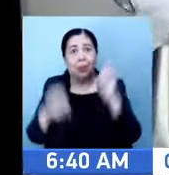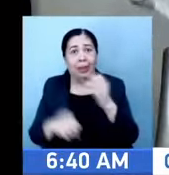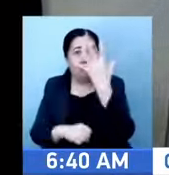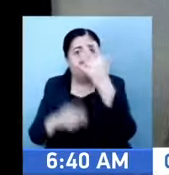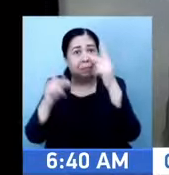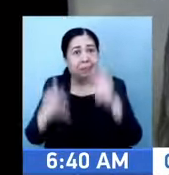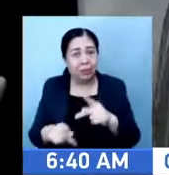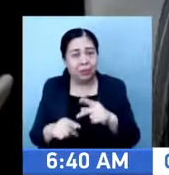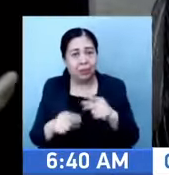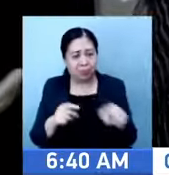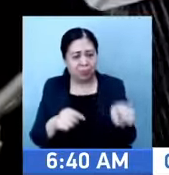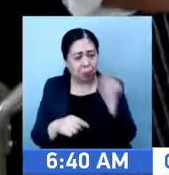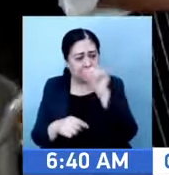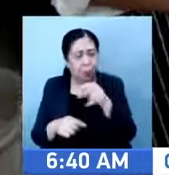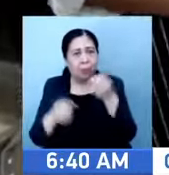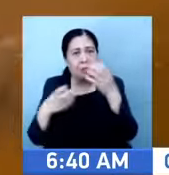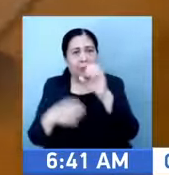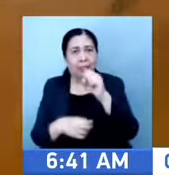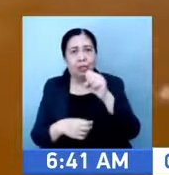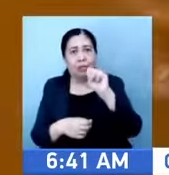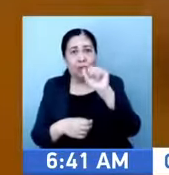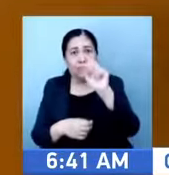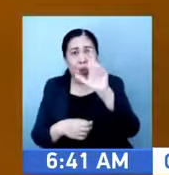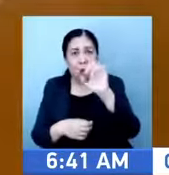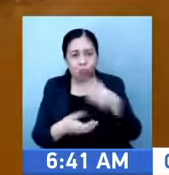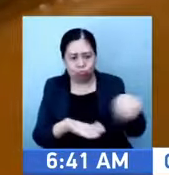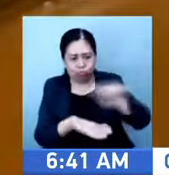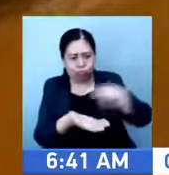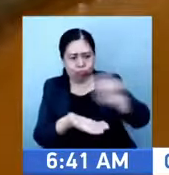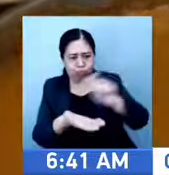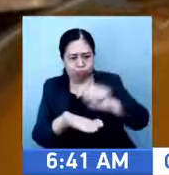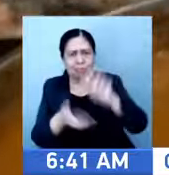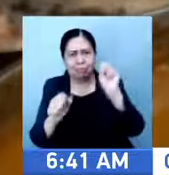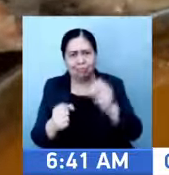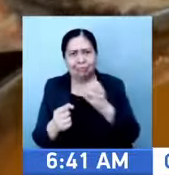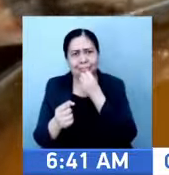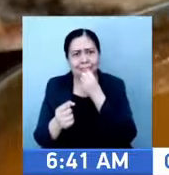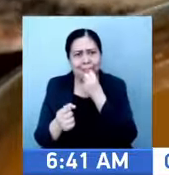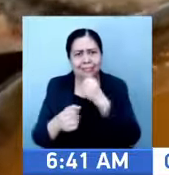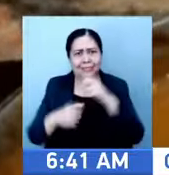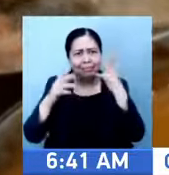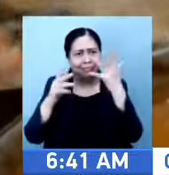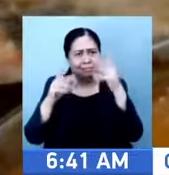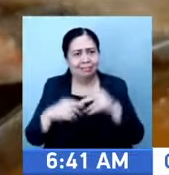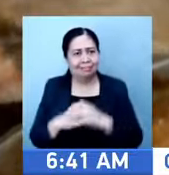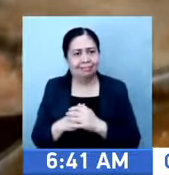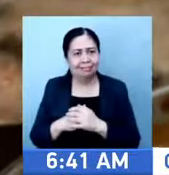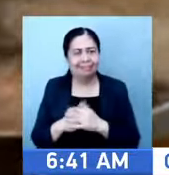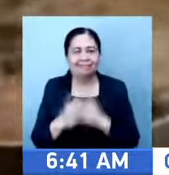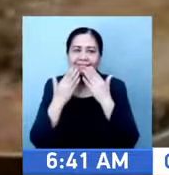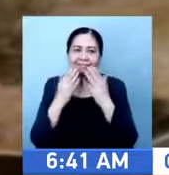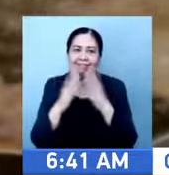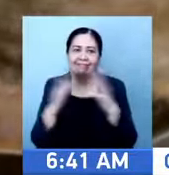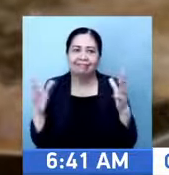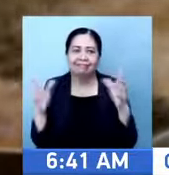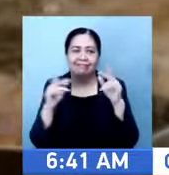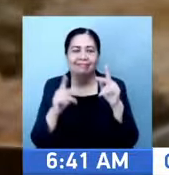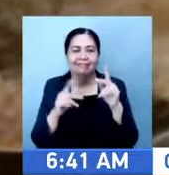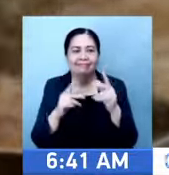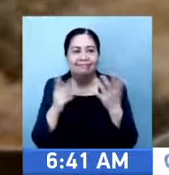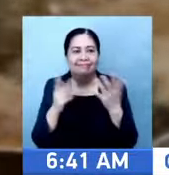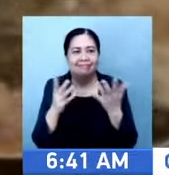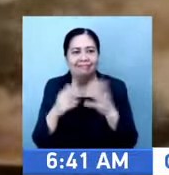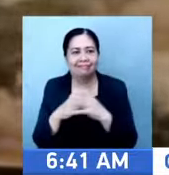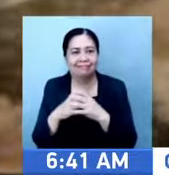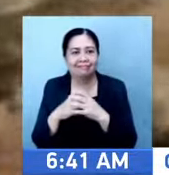masarsa. Sarsa pala, actually, ulam na. Panalong-panalo yes, na. Yes, malasa na. Ayan, Chef Monklong, maraming salamat. Mga kapuso, eto, yan lang naman